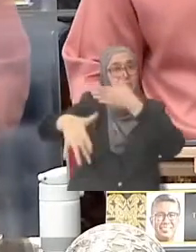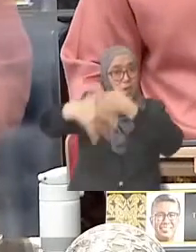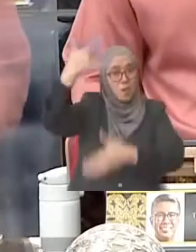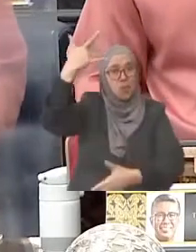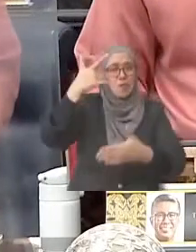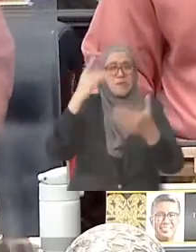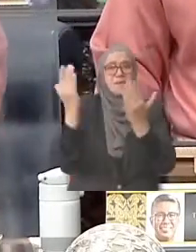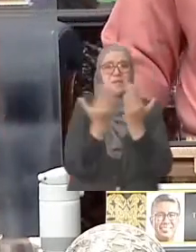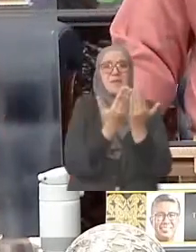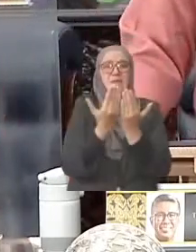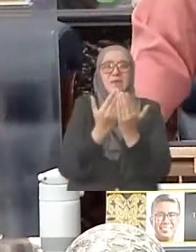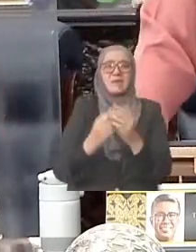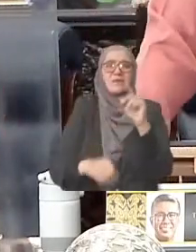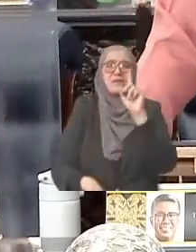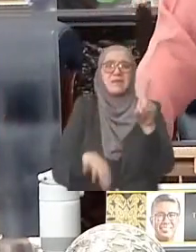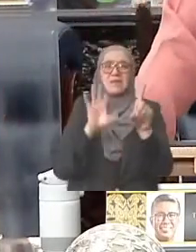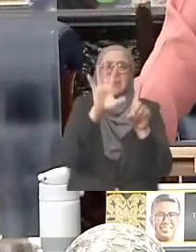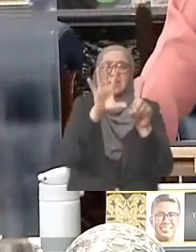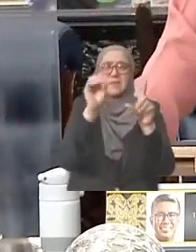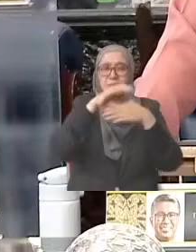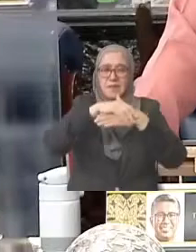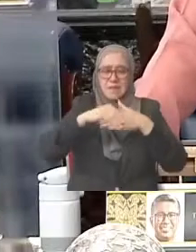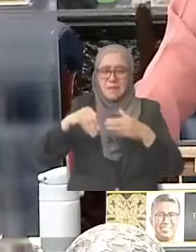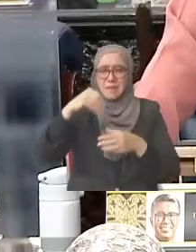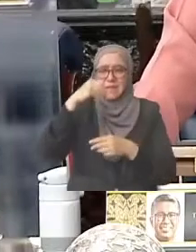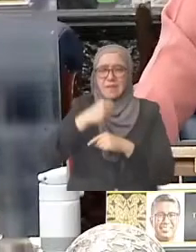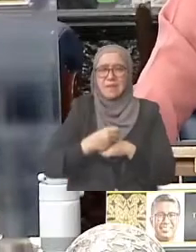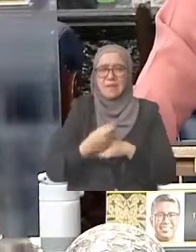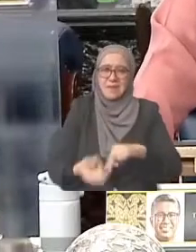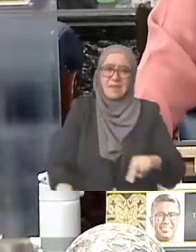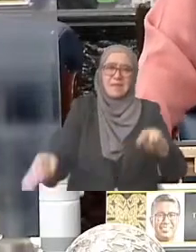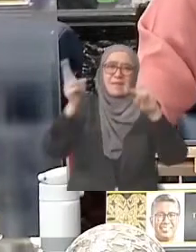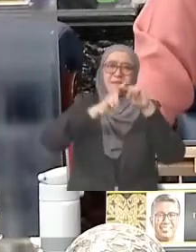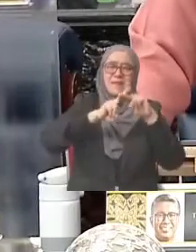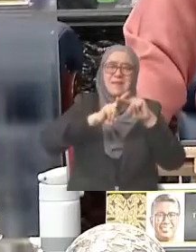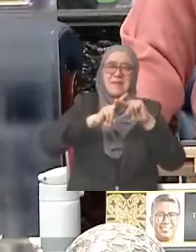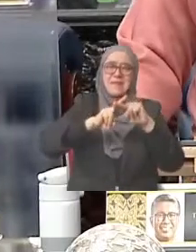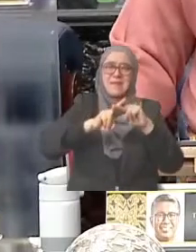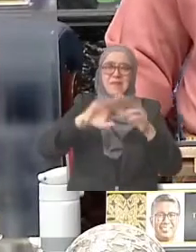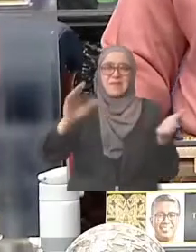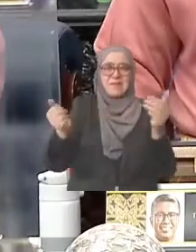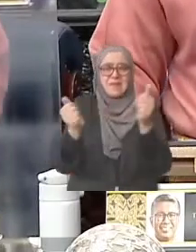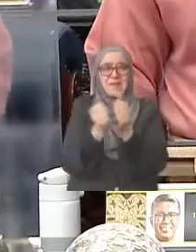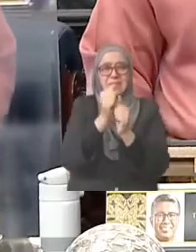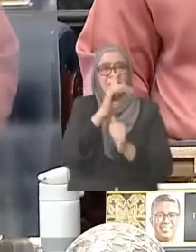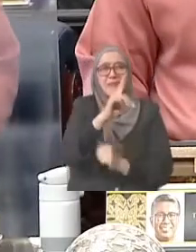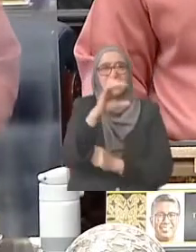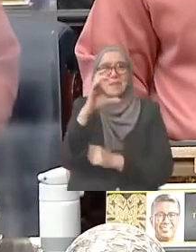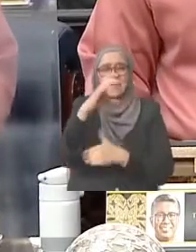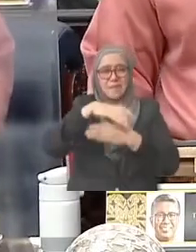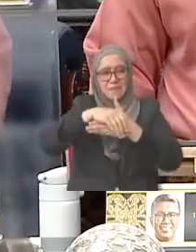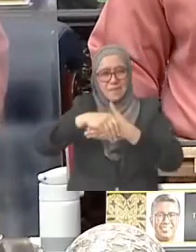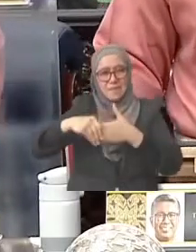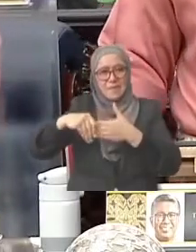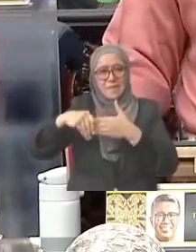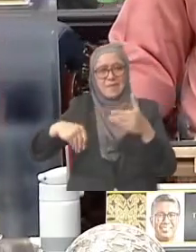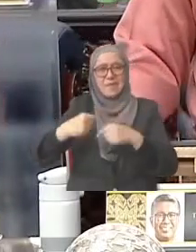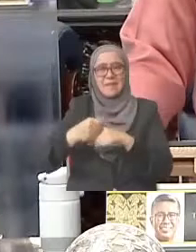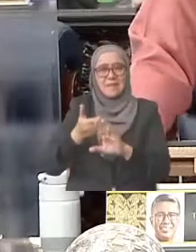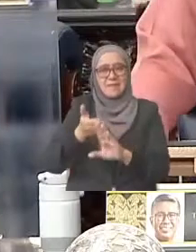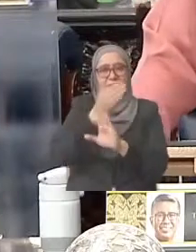Ringgit yaitu meningkat berbanding 100 Ringgit sebelum ini sejumlah